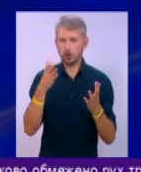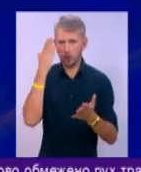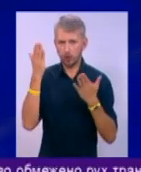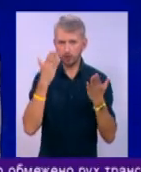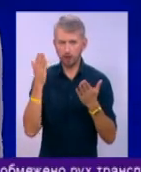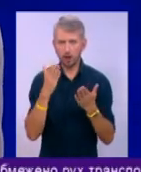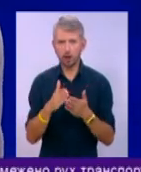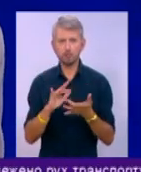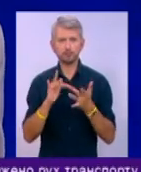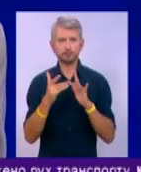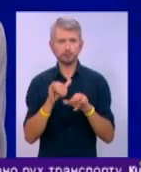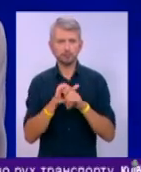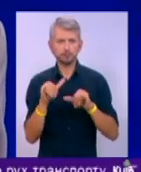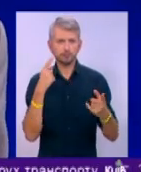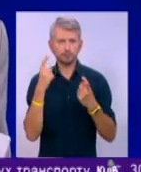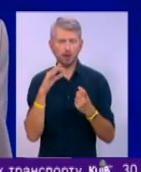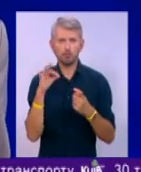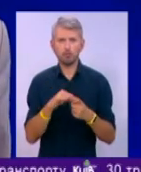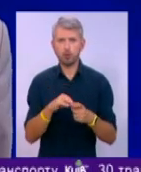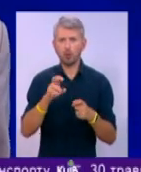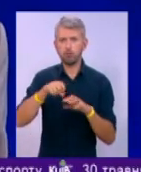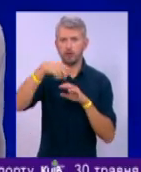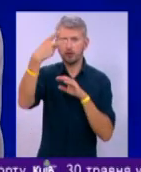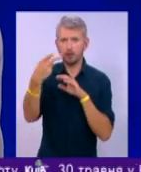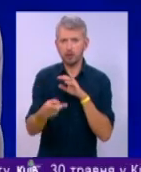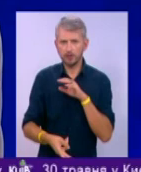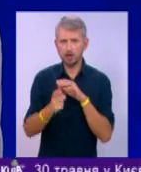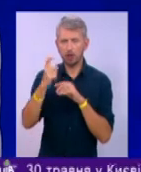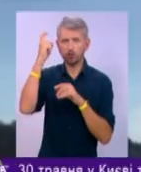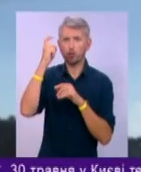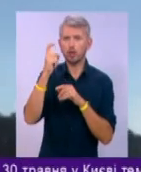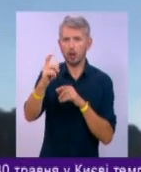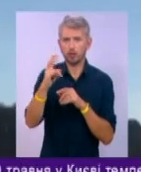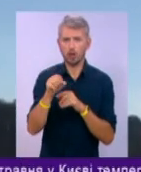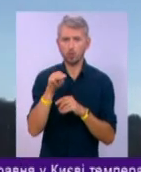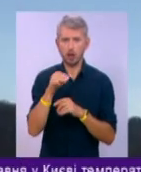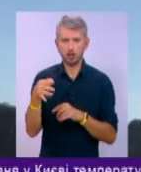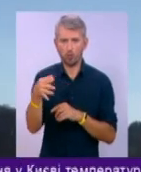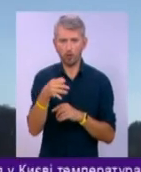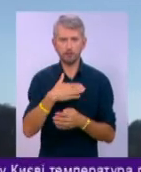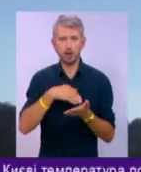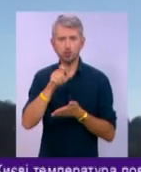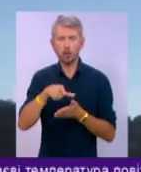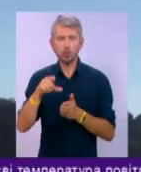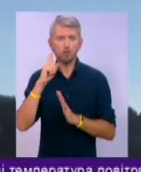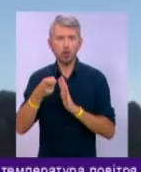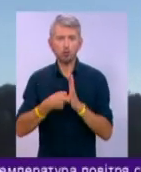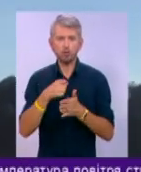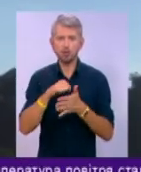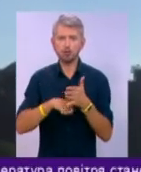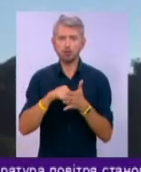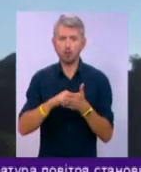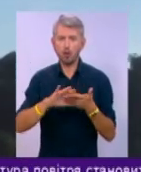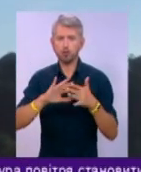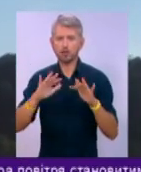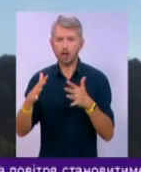розвагу. Соцмережами шириться інформація про падіння людини з тролею на Труханів острів. Наші журналісти з'ясовували